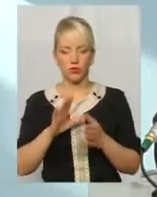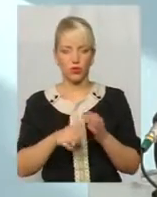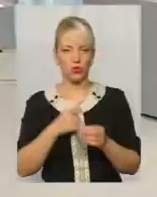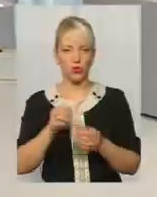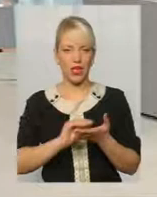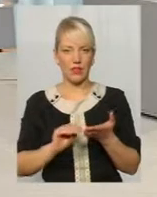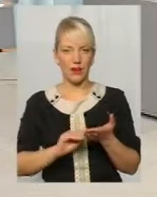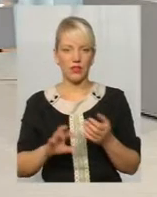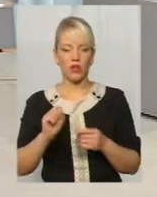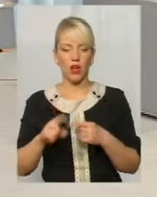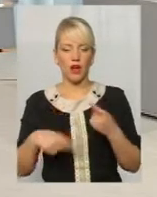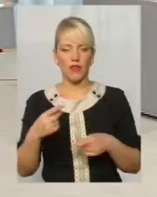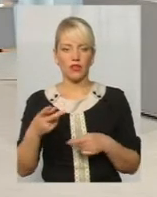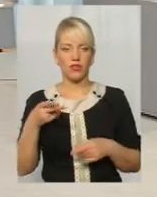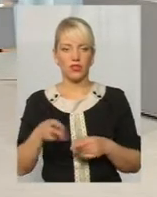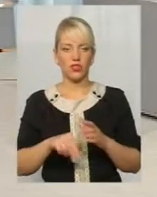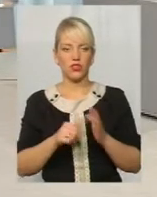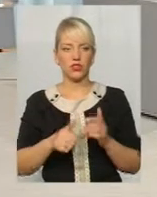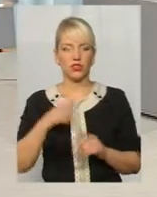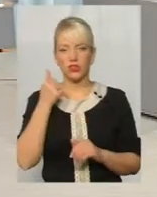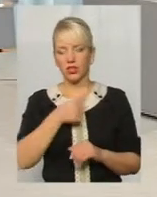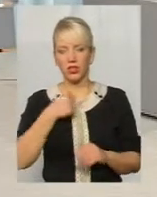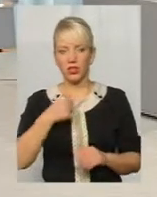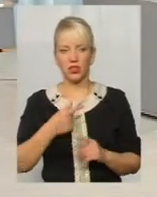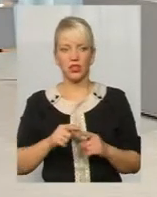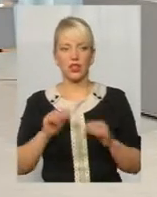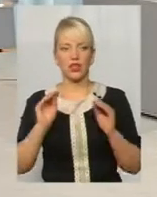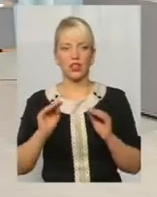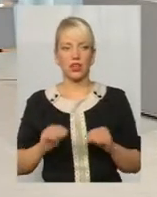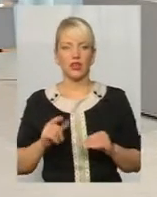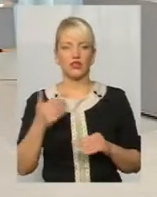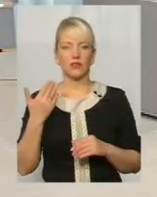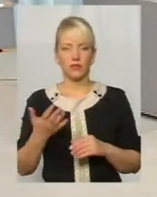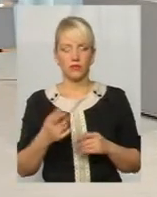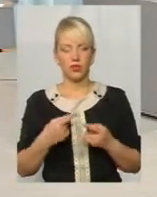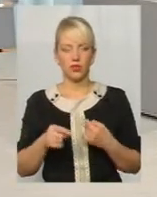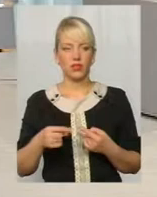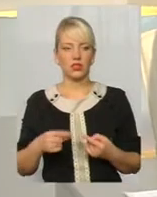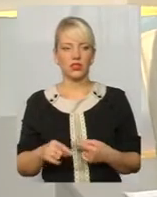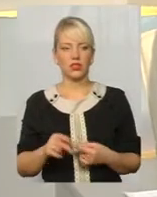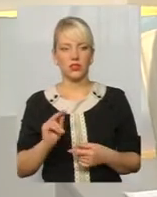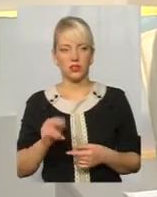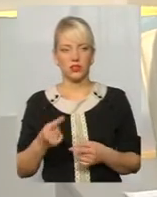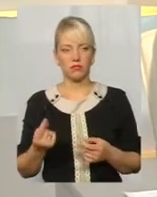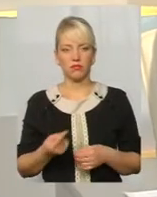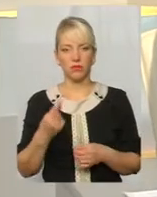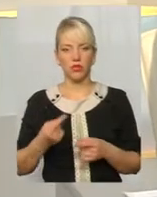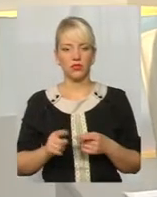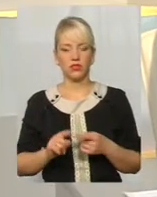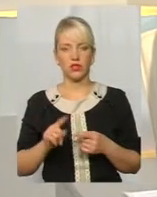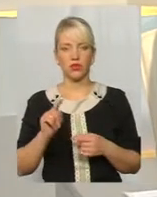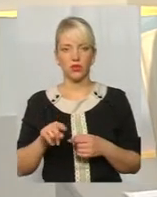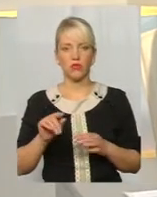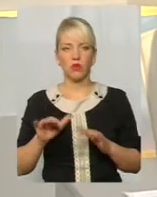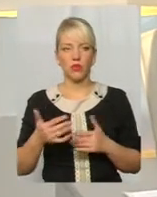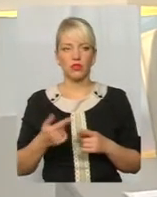вже 2016 рік декларації, вони дуже суттєво різнилися від перших, так? Тобто, оце той момент,